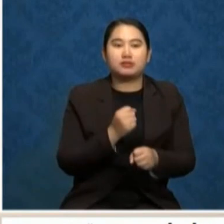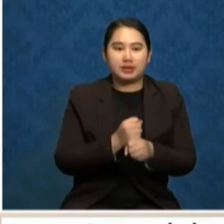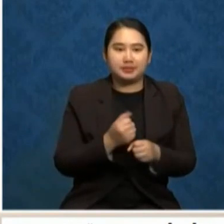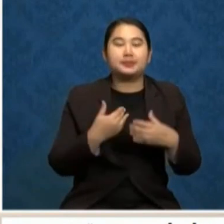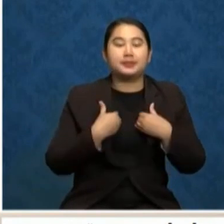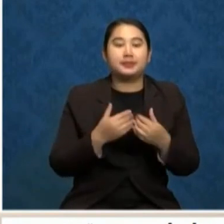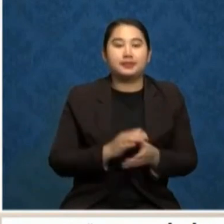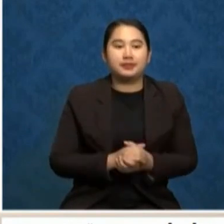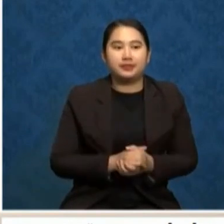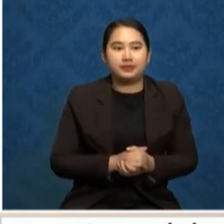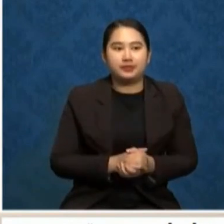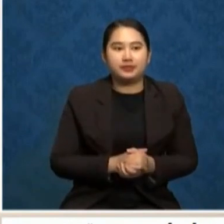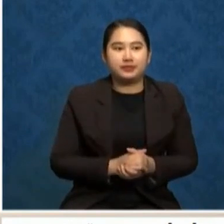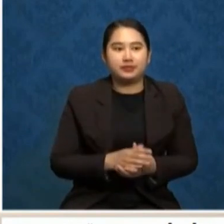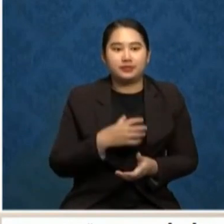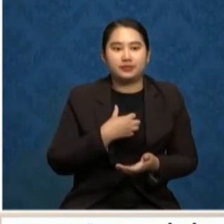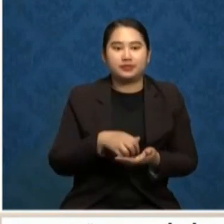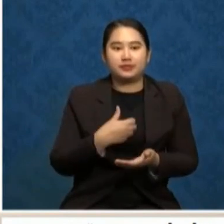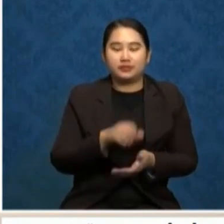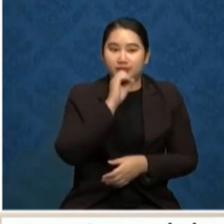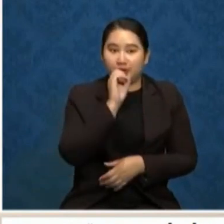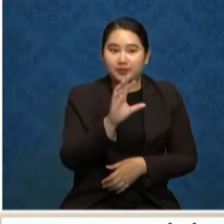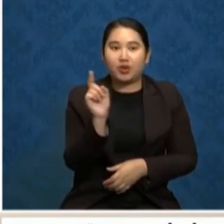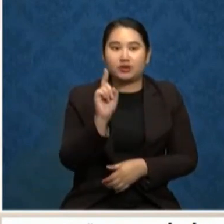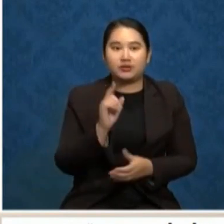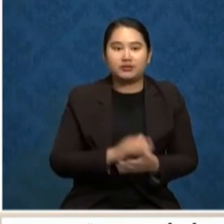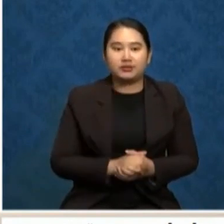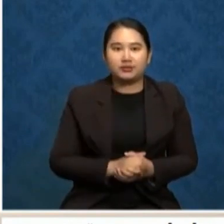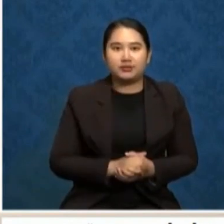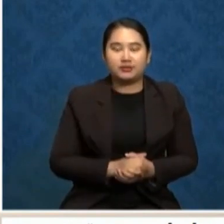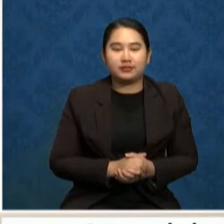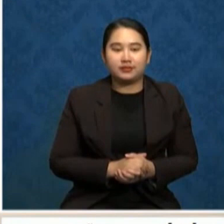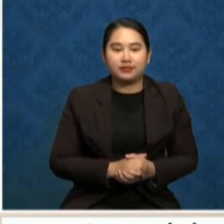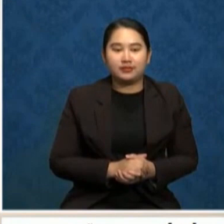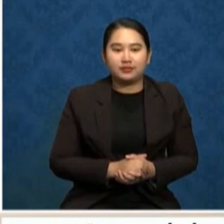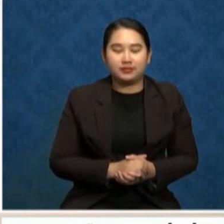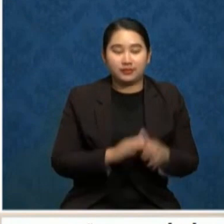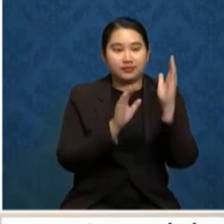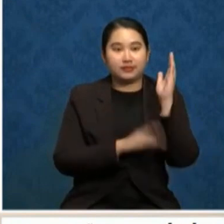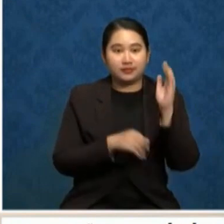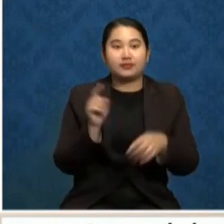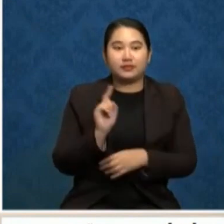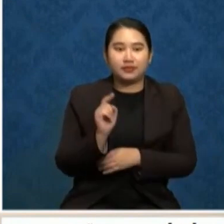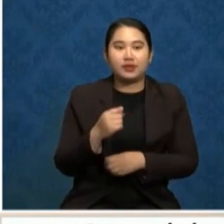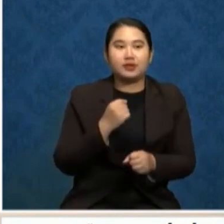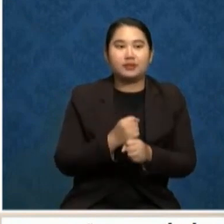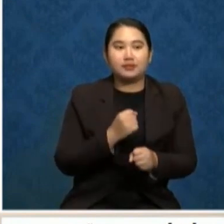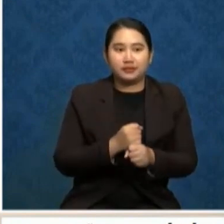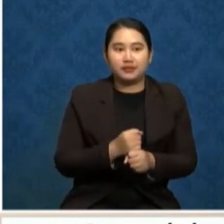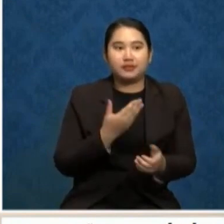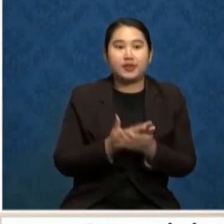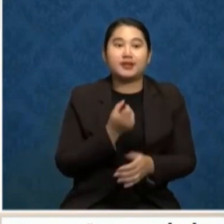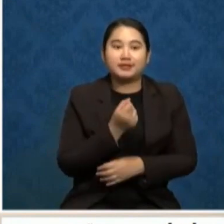ที่ได้ดิฉันอยากจะกราบเรียนดังนี้นะคะว่าบัณฑิตแรงงานในภาคใต้เนี่ยก็ประกอบในการจ้